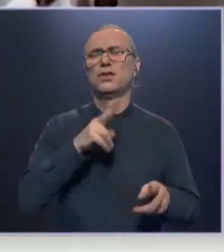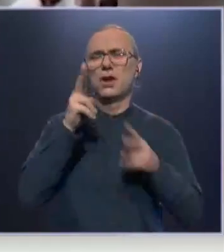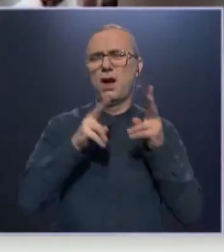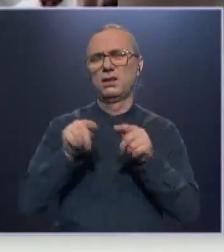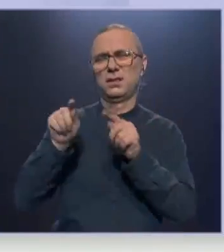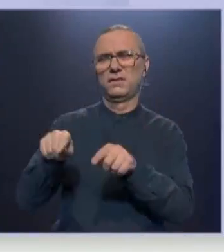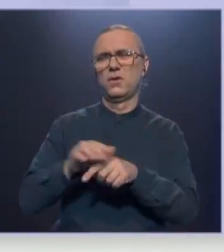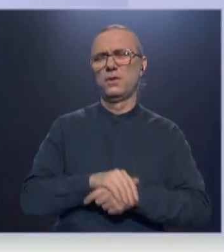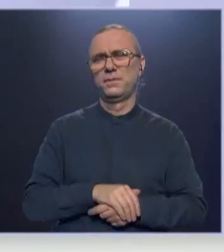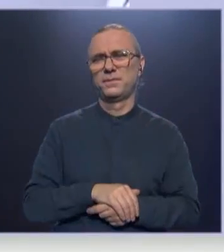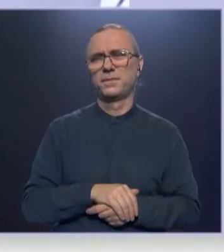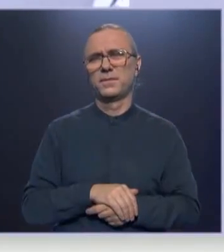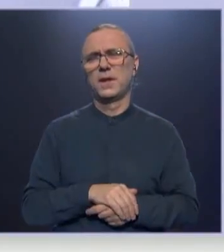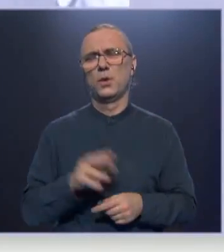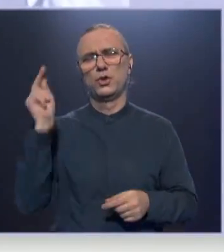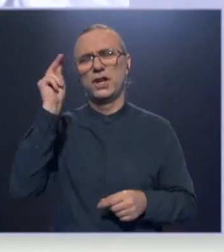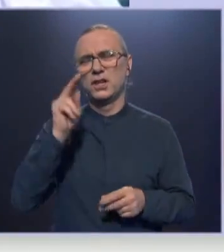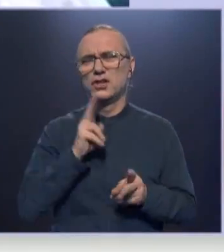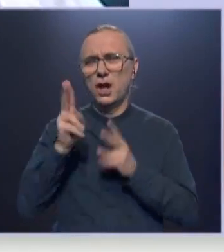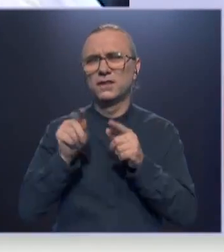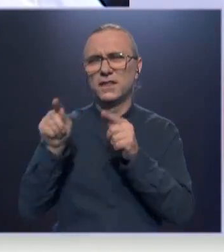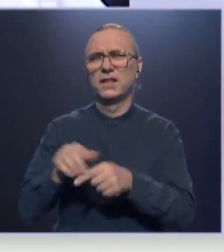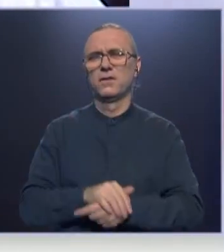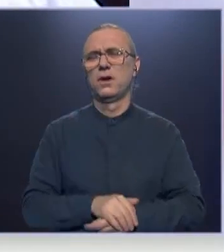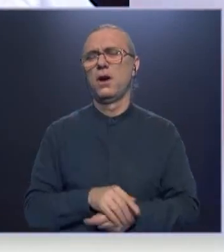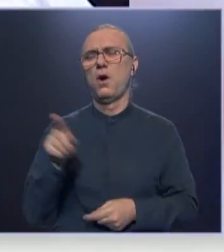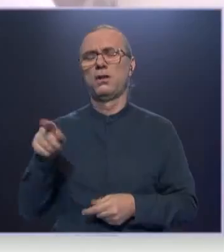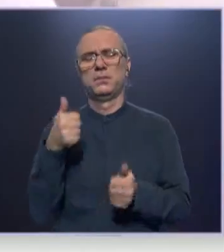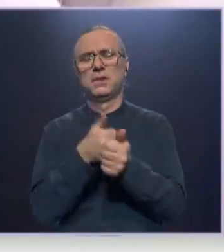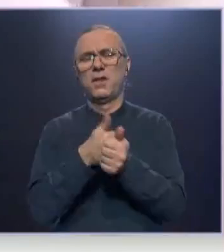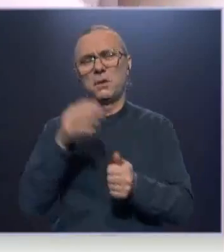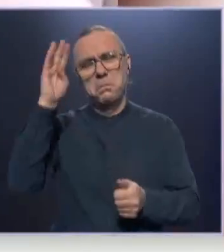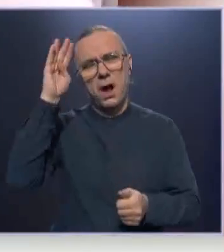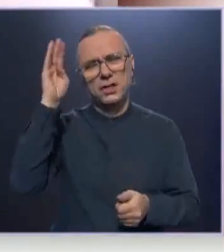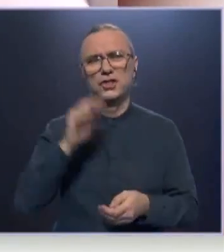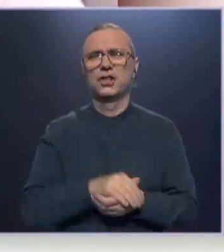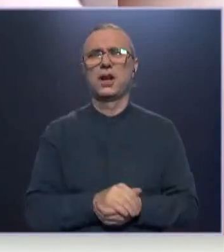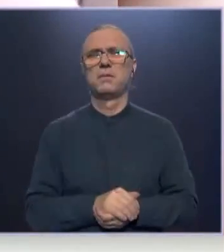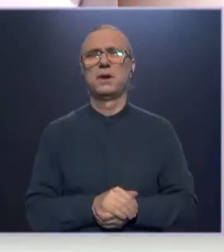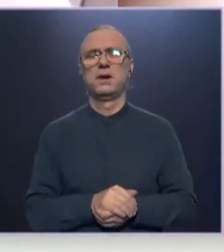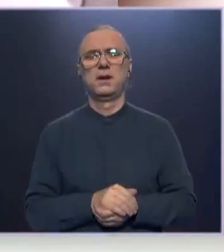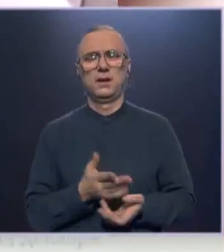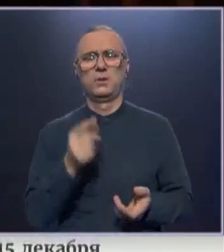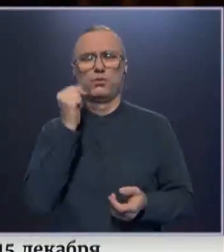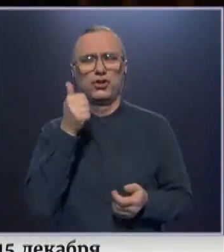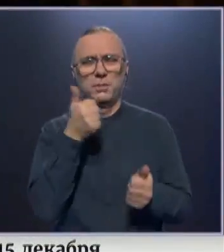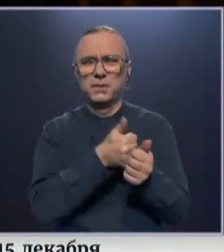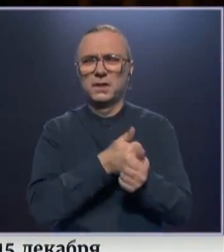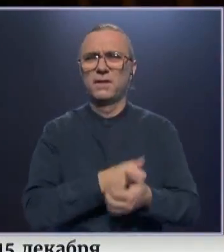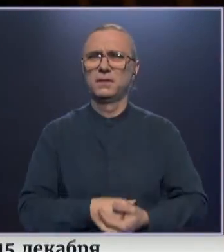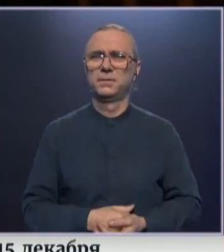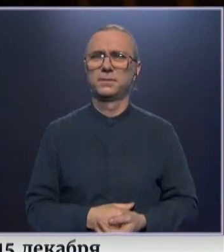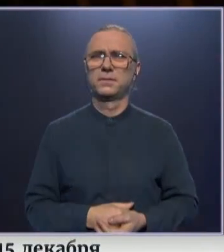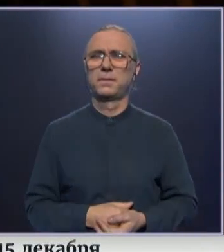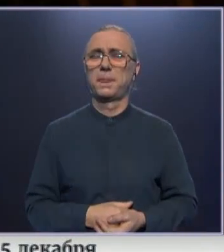учеников Саибабы, заявивших о его домогательствах к мальчикам и вообще к лицам мужского пола.